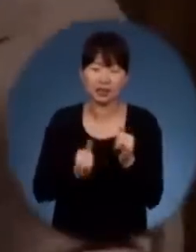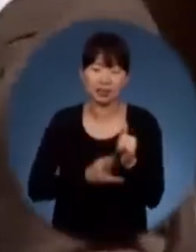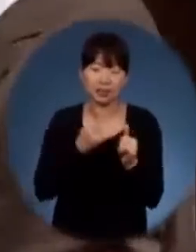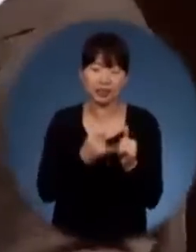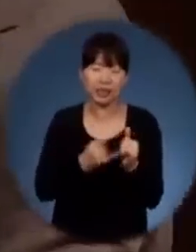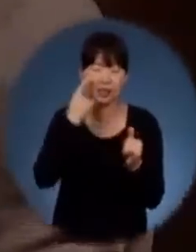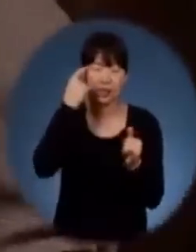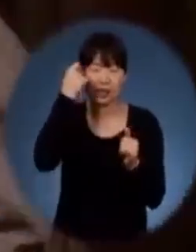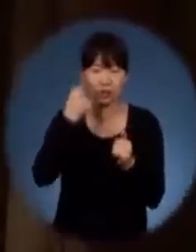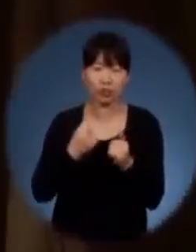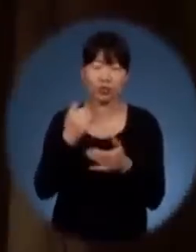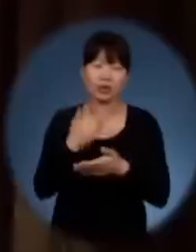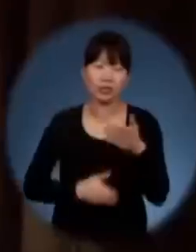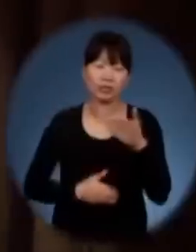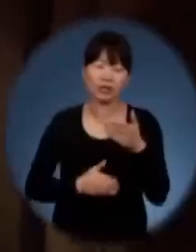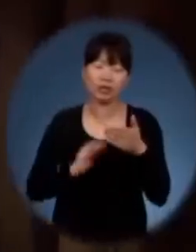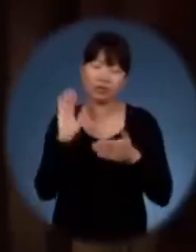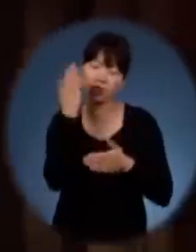사람들에게으로